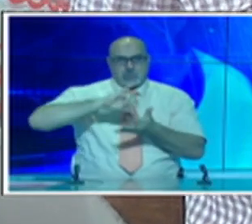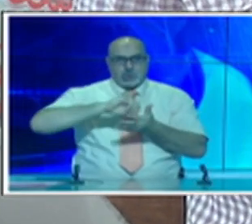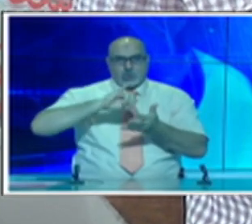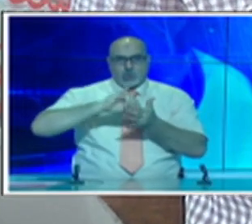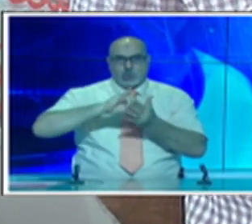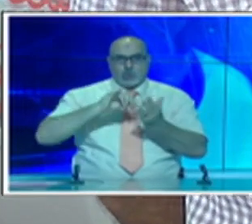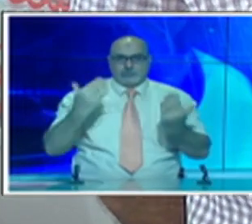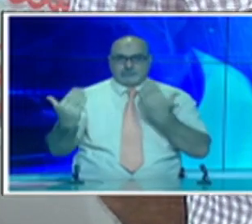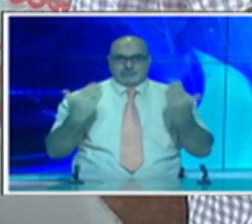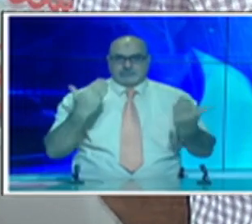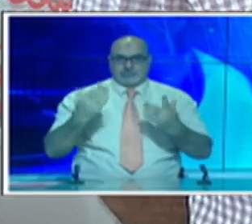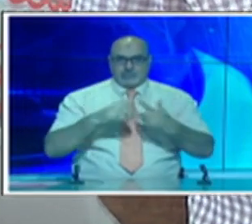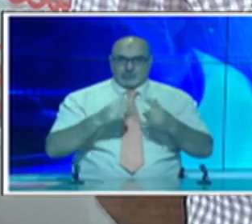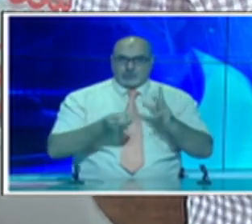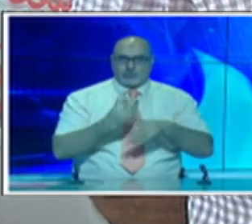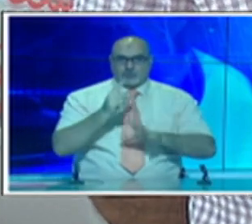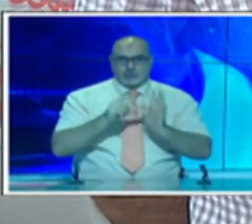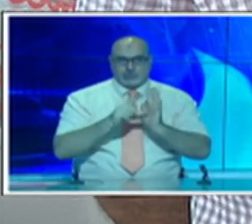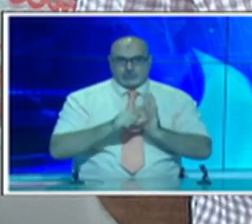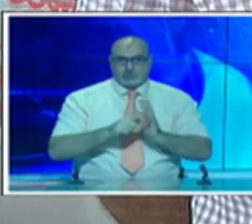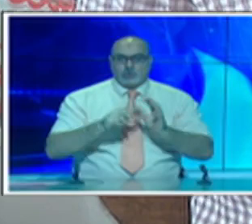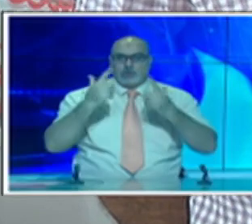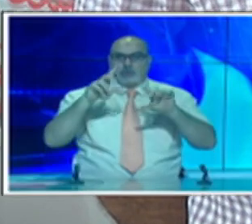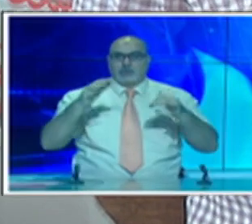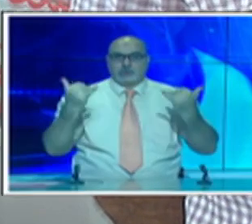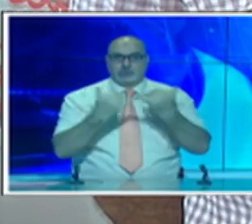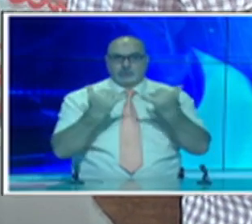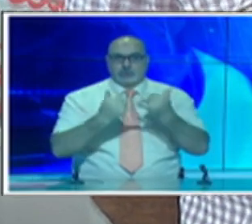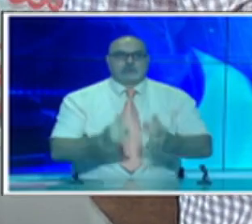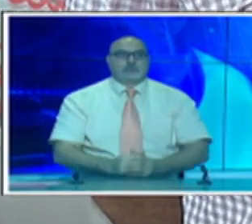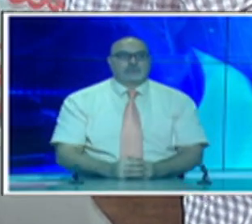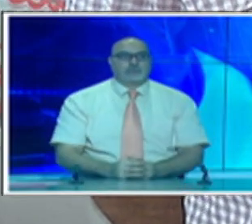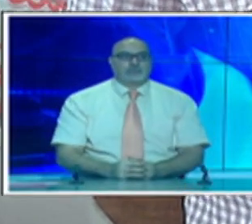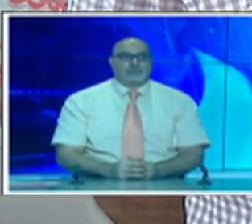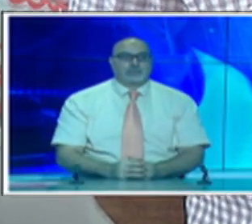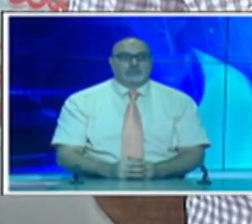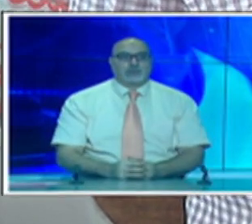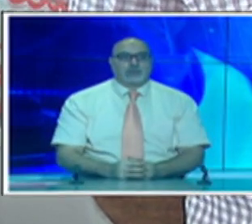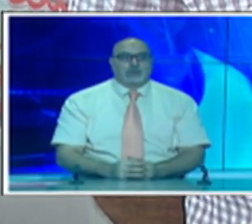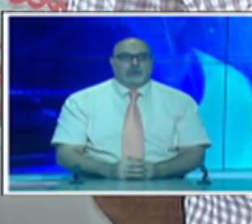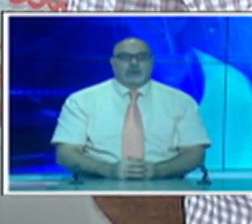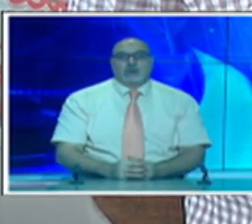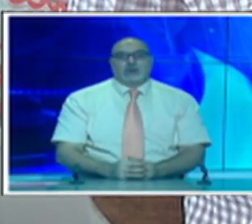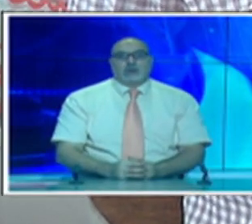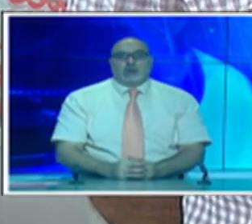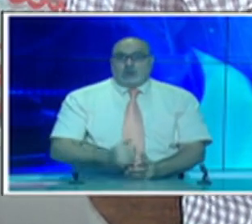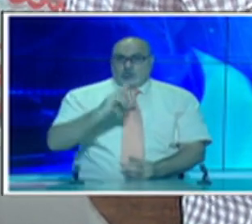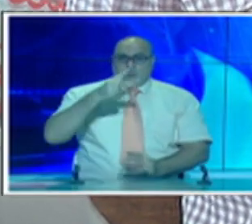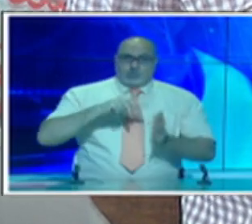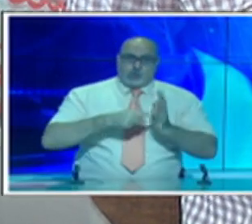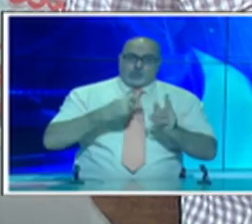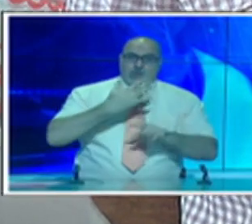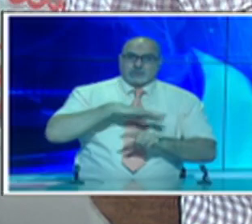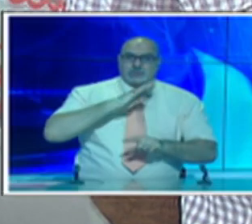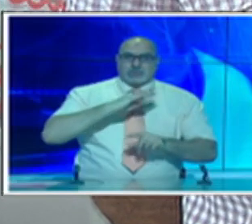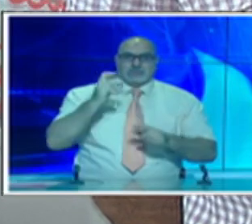ولا إفراط بالنسبة للحديث عن حرية الإعلام في الجزائر. وبالتالي أعتقد أن المسؤولية